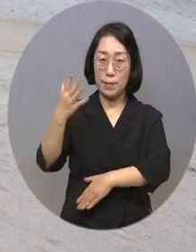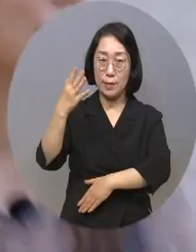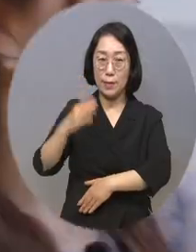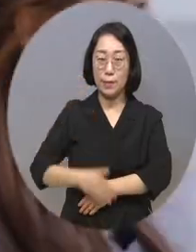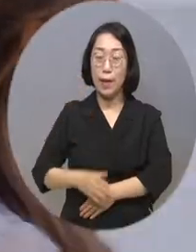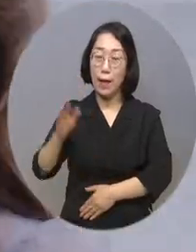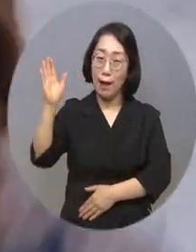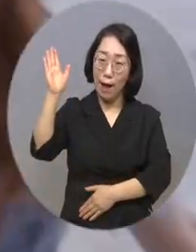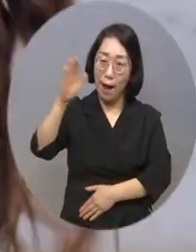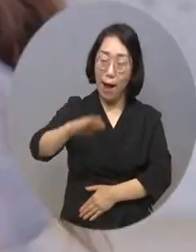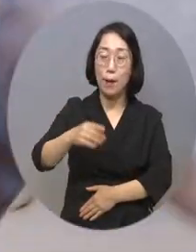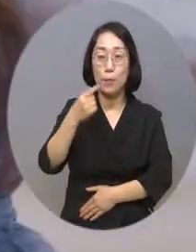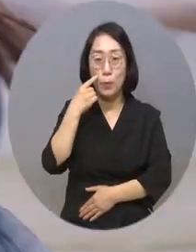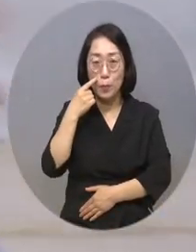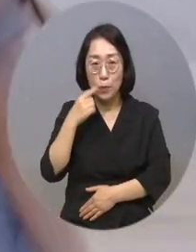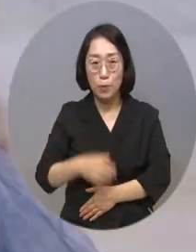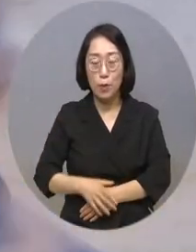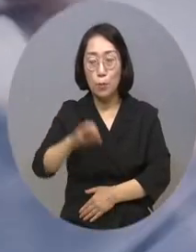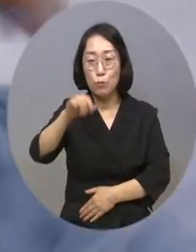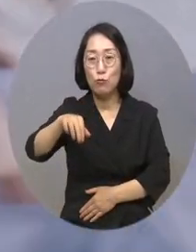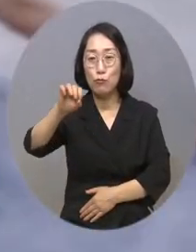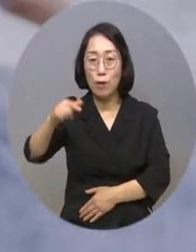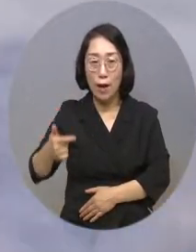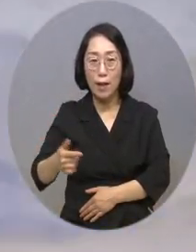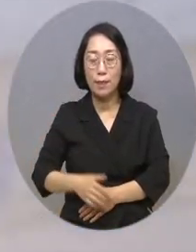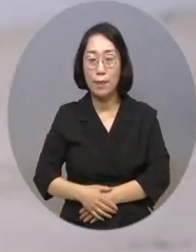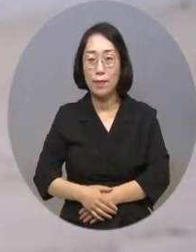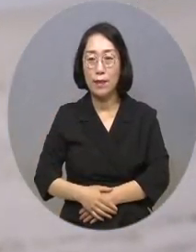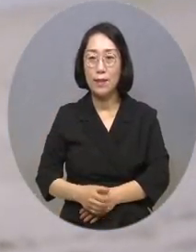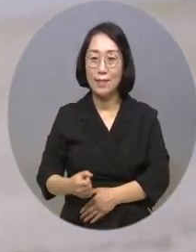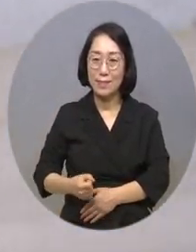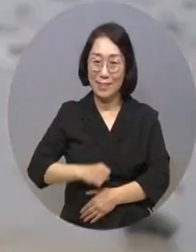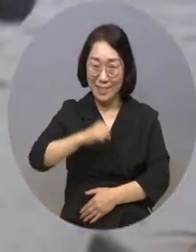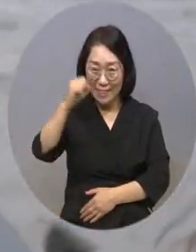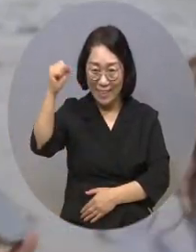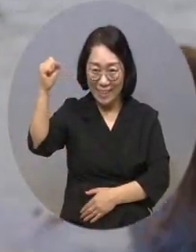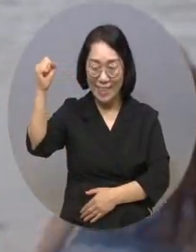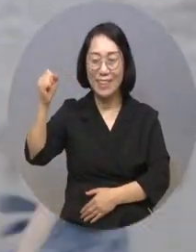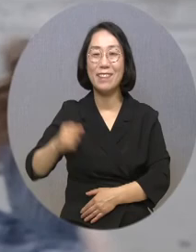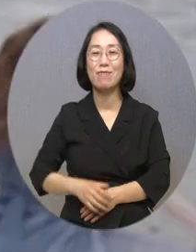가셈 무한 무한 무한의 내절에